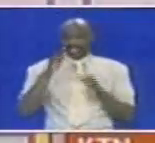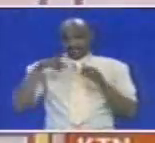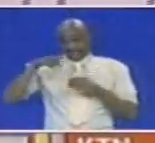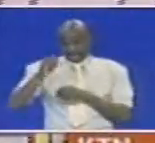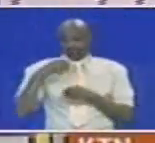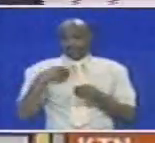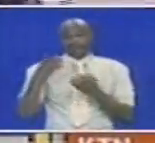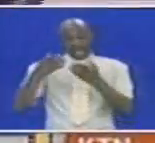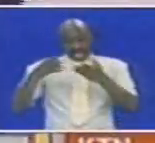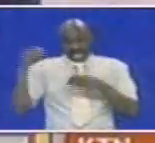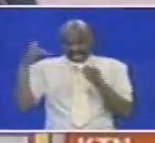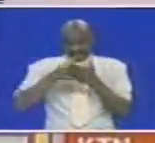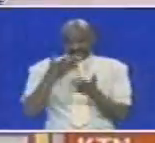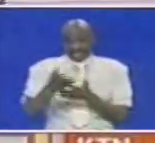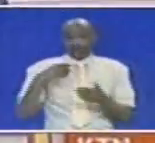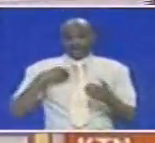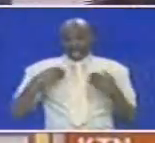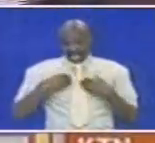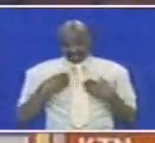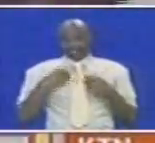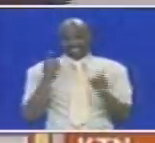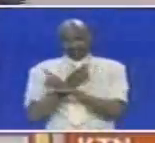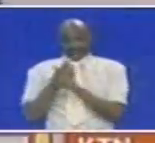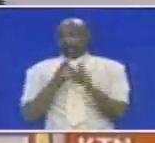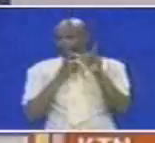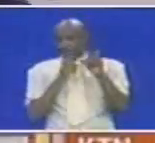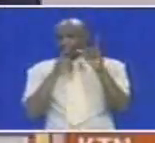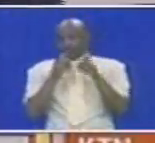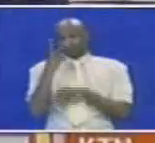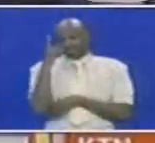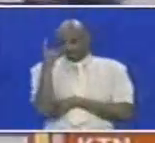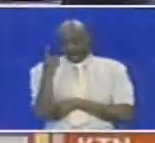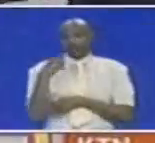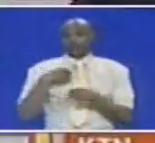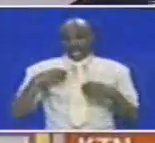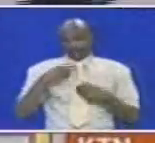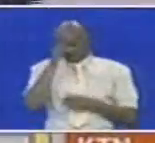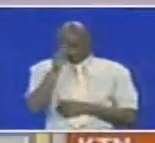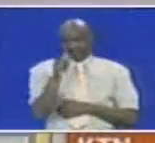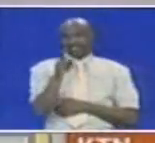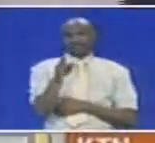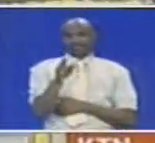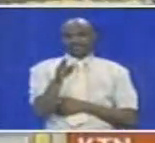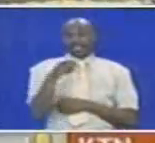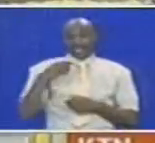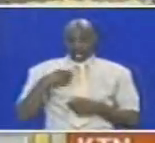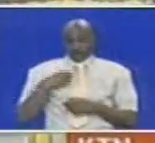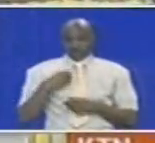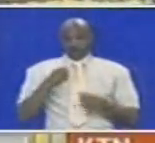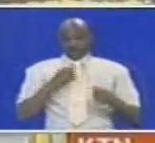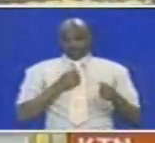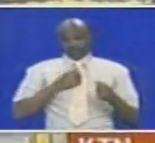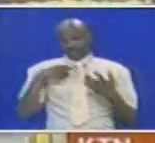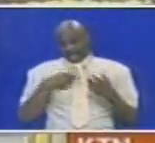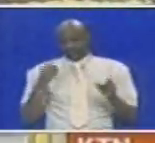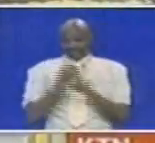Kenyatta pale ambapo ataandaliwa gwaride pamoja na mizinga 21 kulipuliwa kwa heshima yake. Rais Paul Kagame wa Rwanda, Yoweri